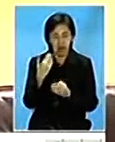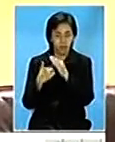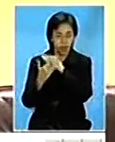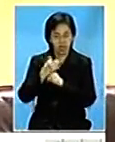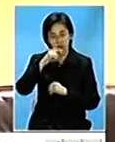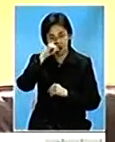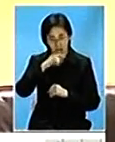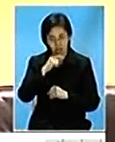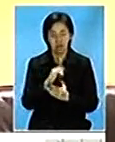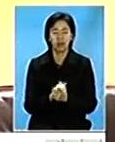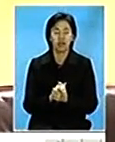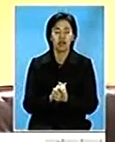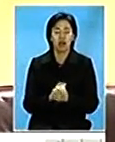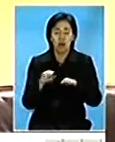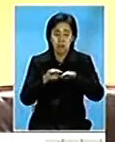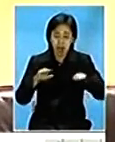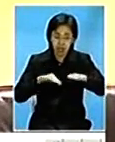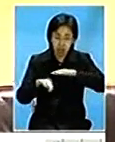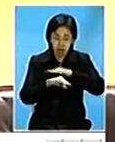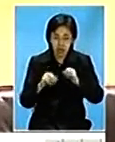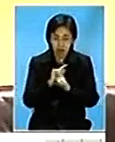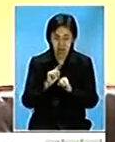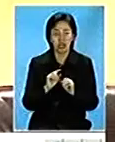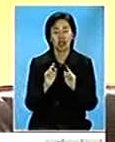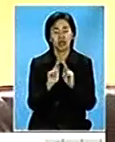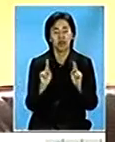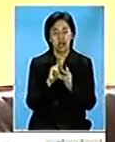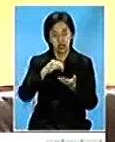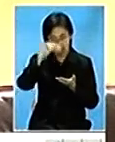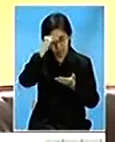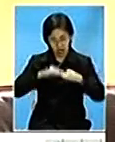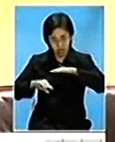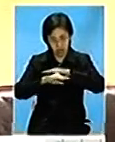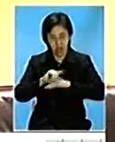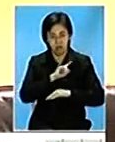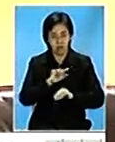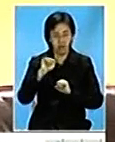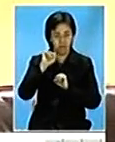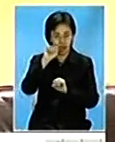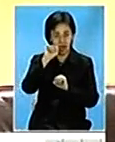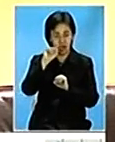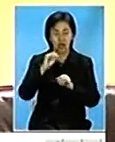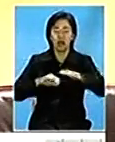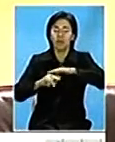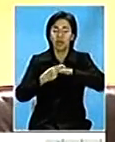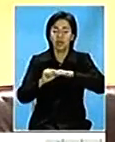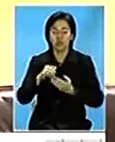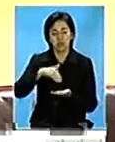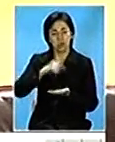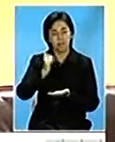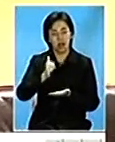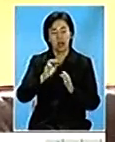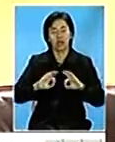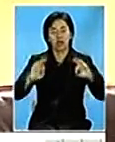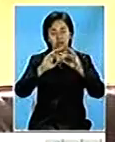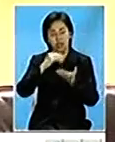ฐานโดยสำนักงานคณะกรรมการการศึกษาขั้นพื้นฐานได้ประกาศการใช้หลักสูตรแกนกลางการศึกษาขั้นพื้นฐานพุ